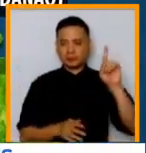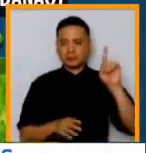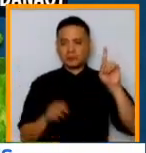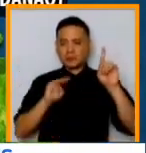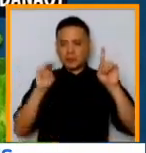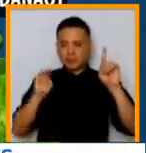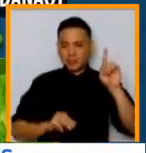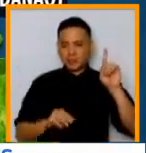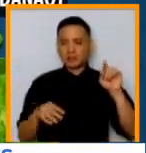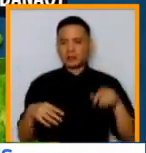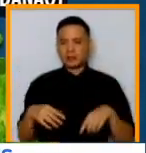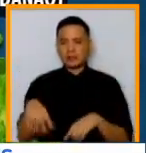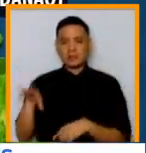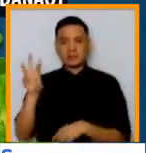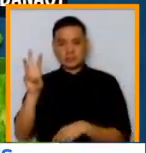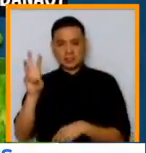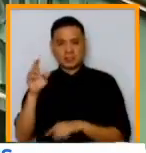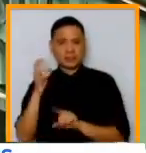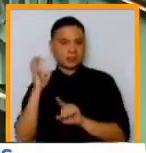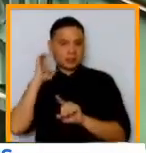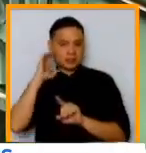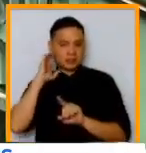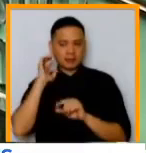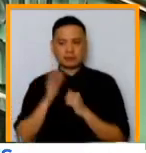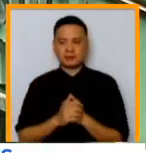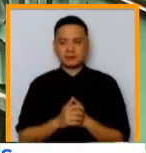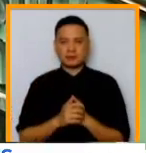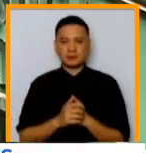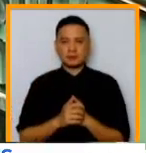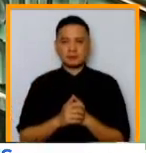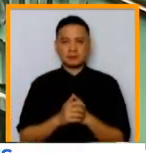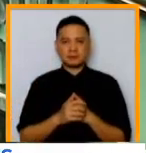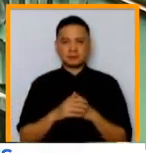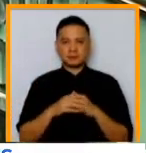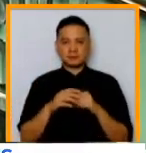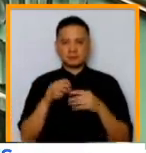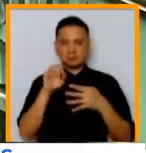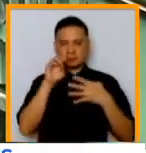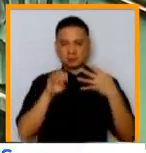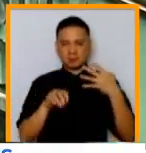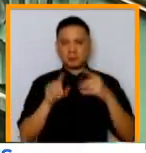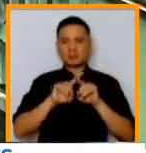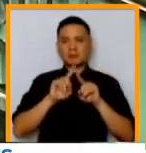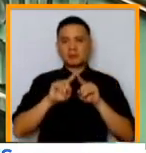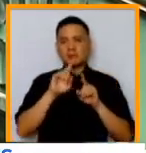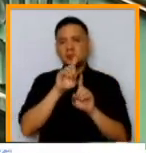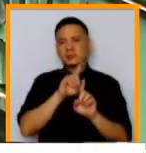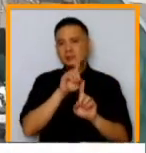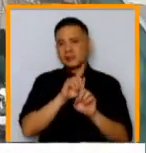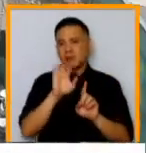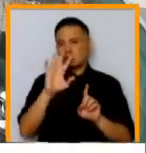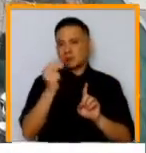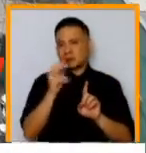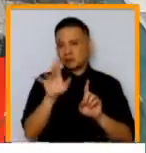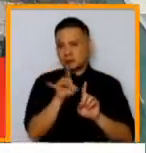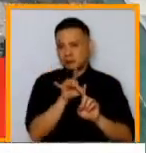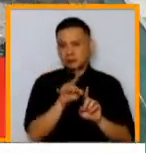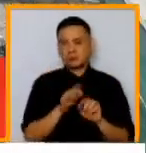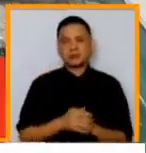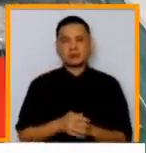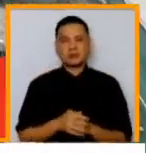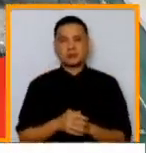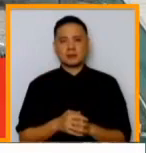Ang pangalawa, nagkasakit noong June 23 pero hindi na ospital at gumaling na. Isang kaso naman ang nasa Region 3 o Central